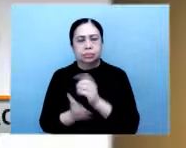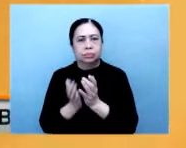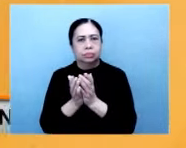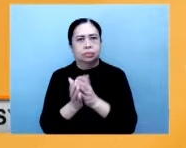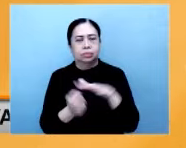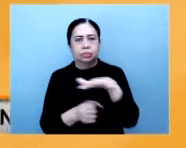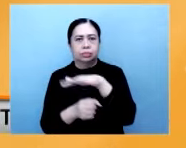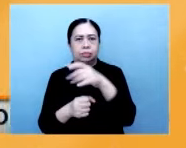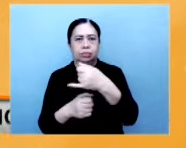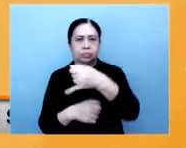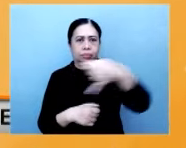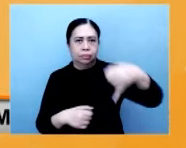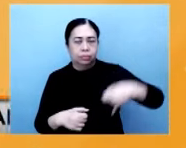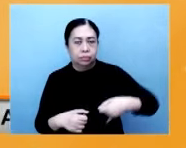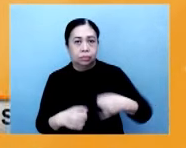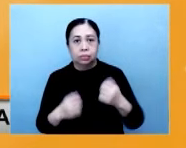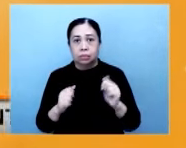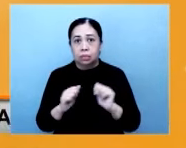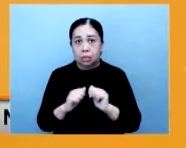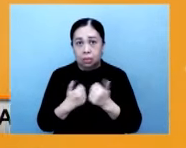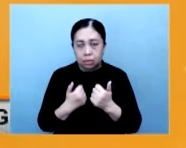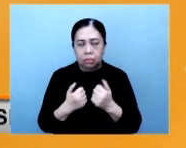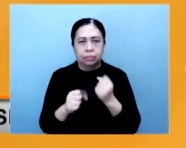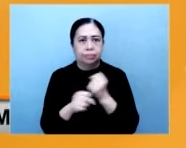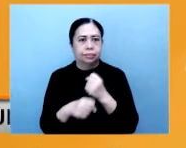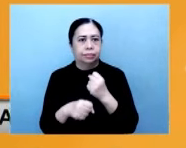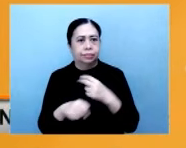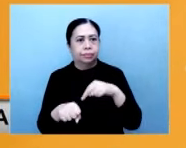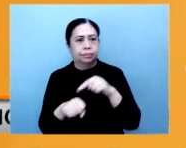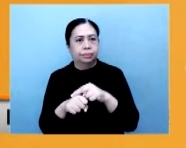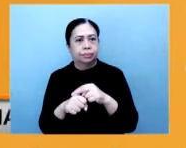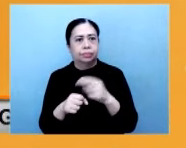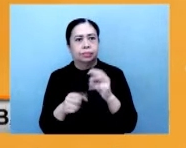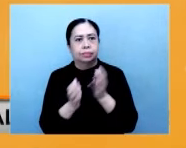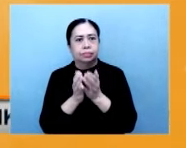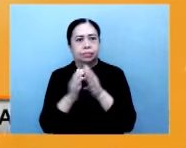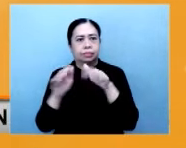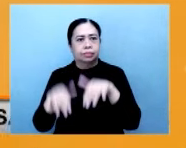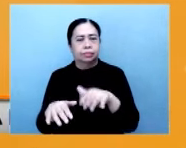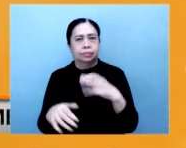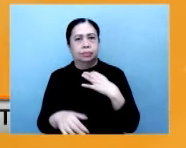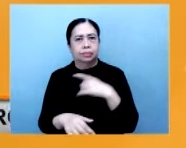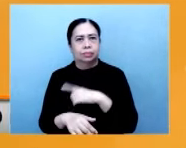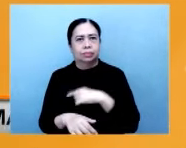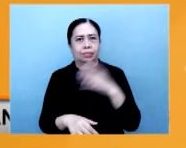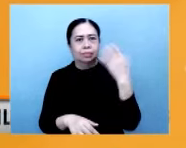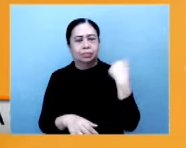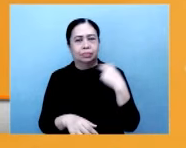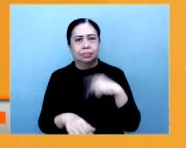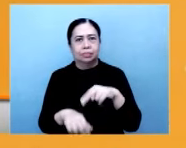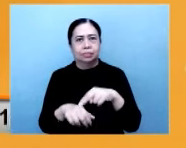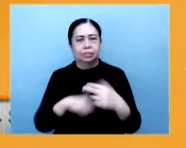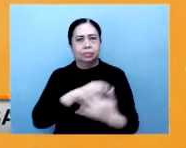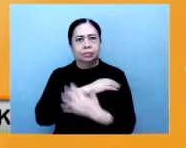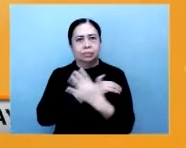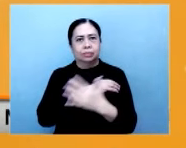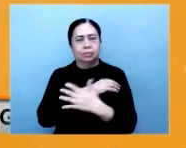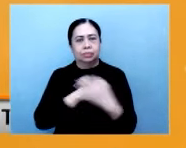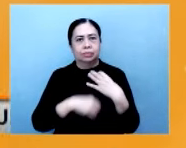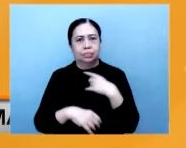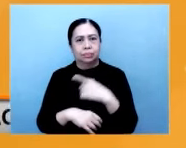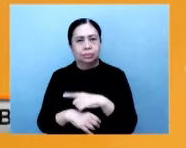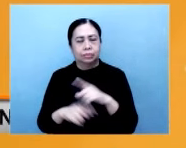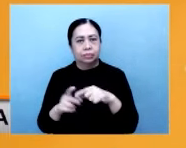jurisdiction. Para magawa yan, binuo ang National Maritime Council na dating National Coast Watch Council. Pamumunuan ito ng